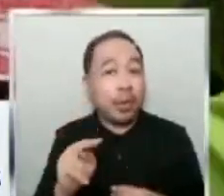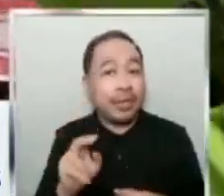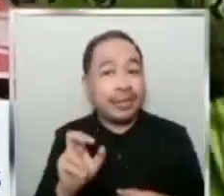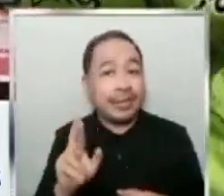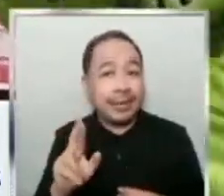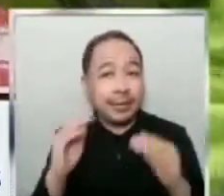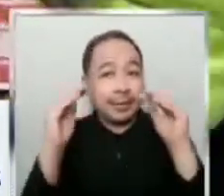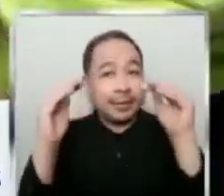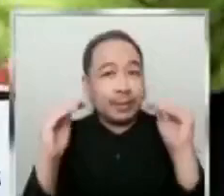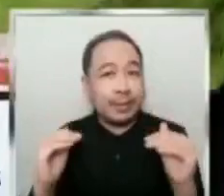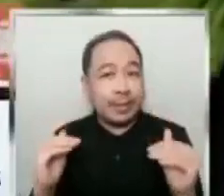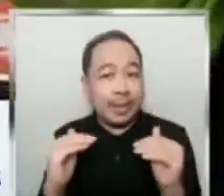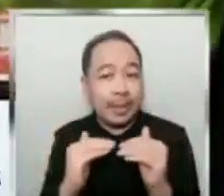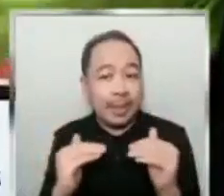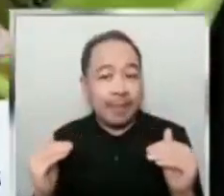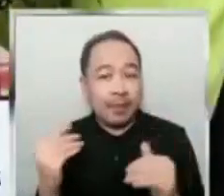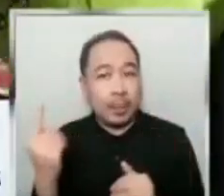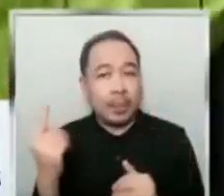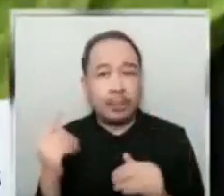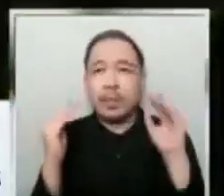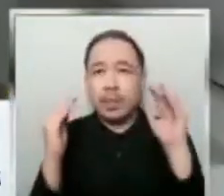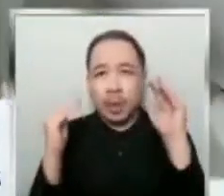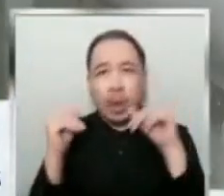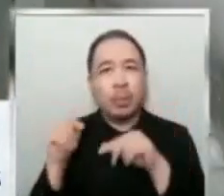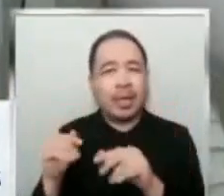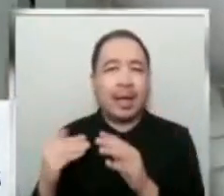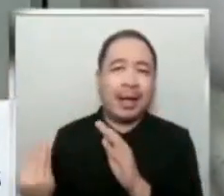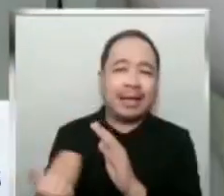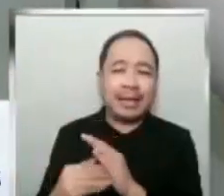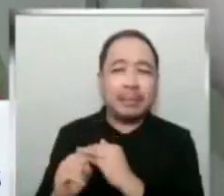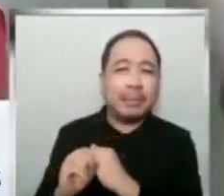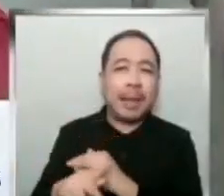normal ang pang-araw-araw na trabaho ng mga tao.